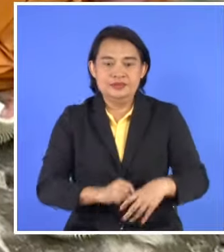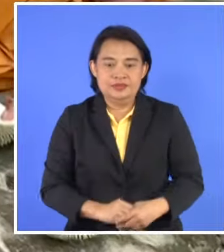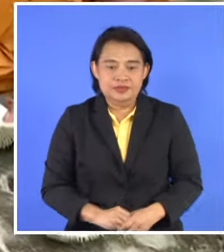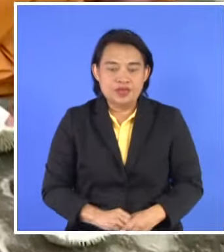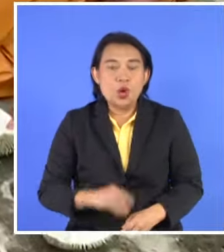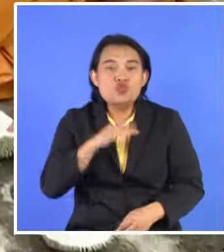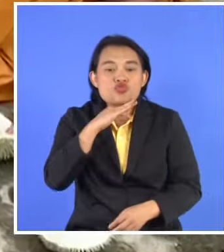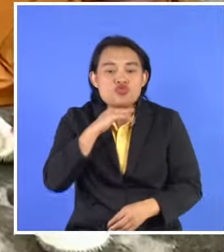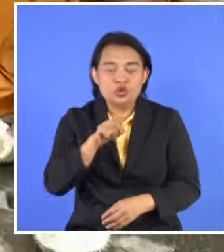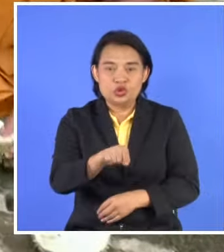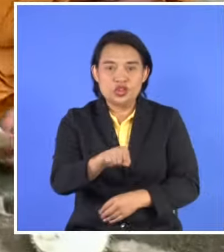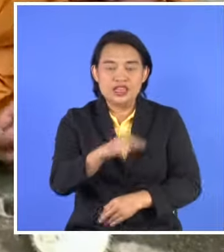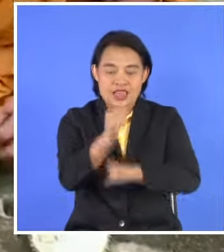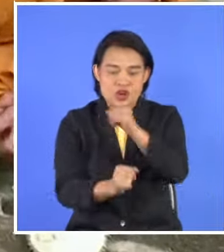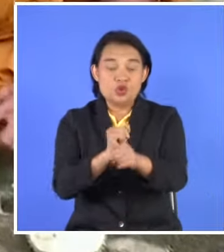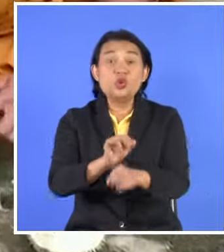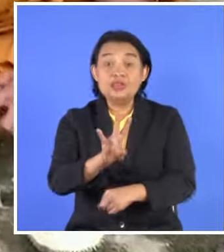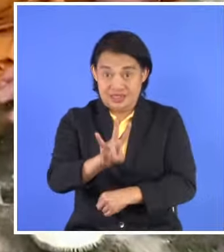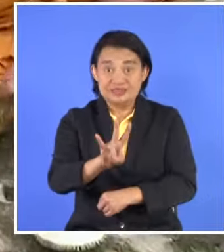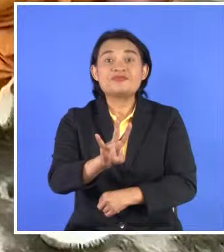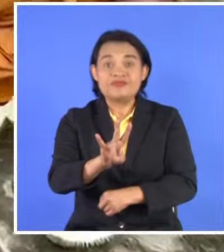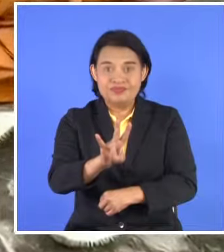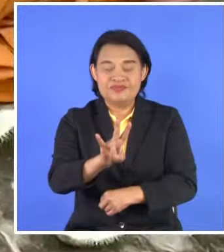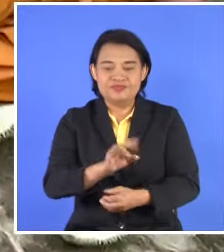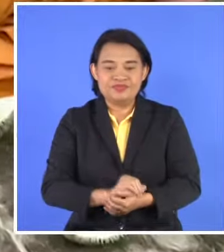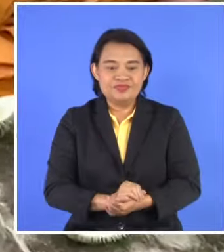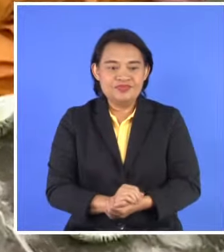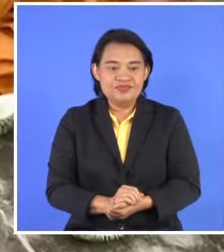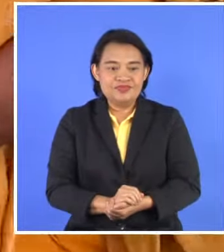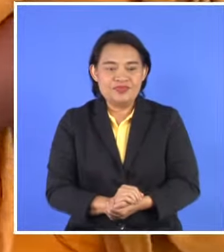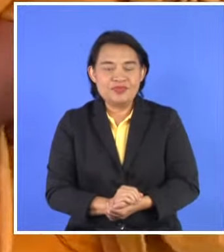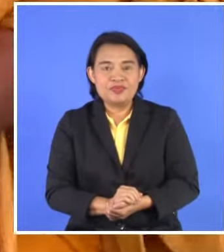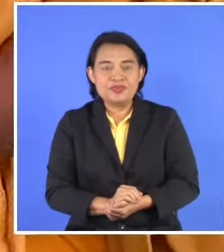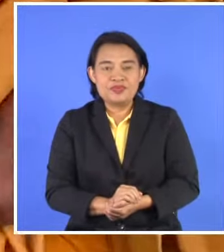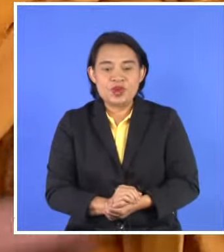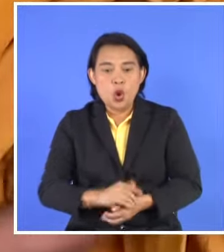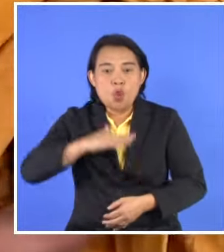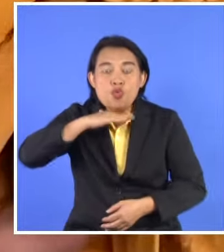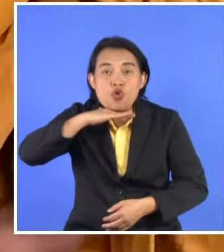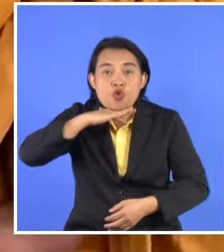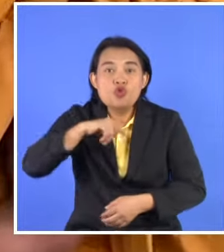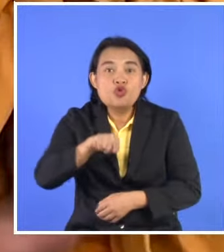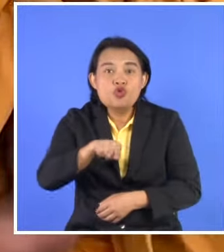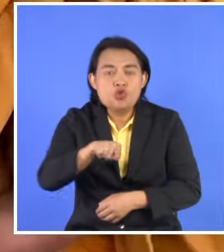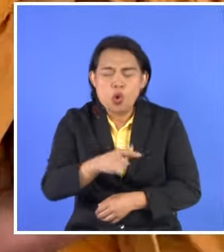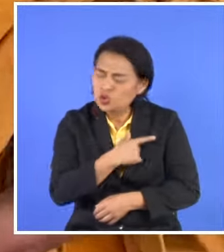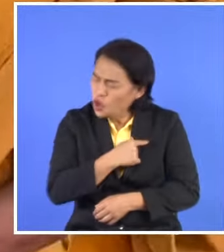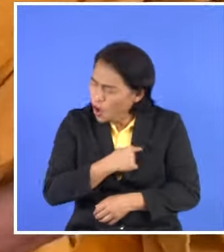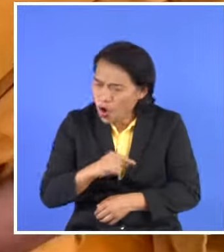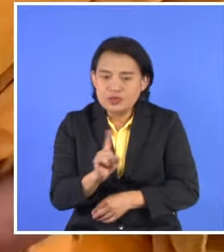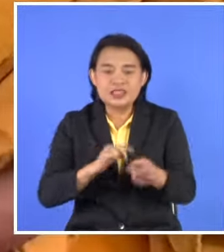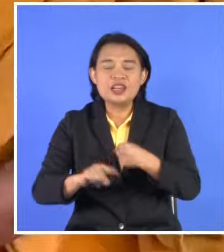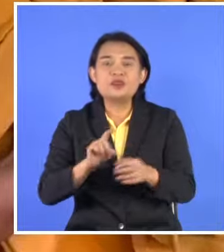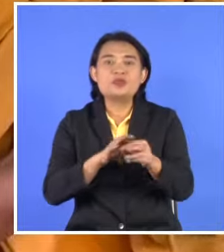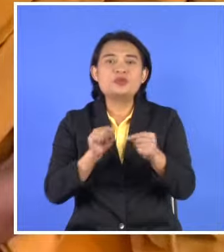ปล่าตัวเนี้ย 7ปีนะอายุเนี่ยนะครับคือเขาบอกว่าเนี่ยไอ้ตัวหมูปป่าตัวเมันชอบมากเลยชอบกินทุเรียน